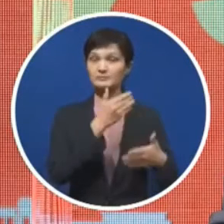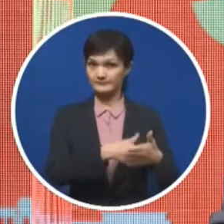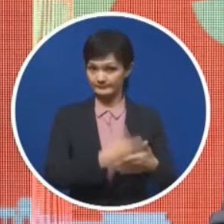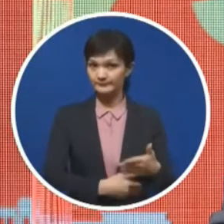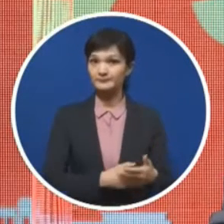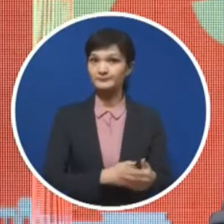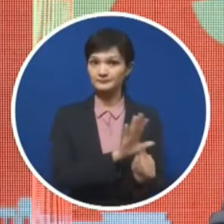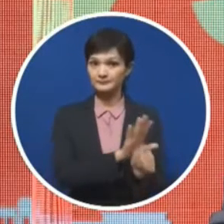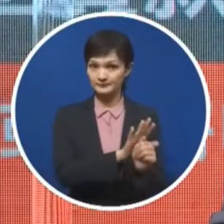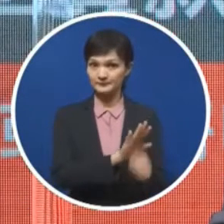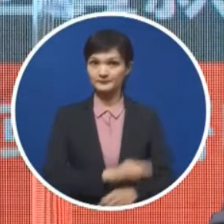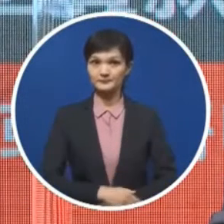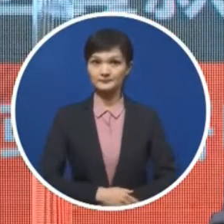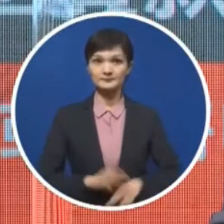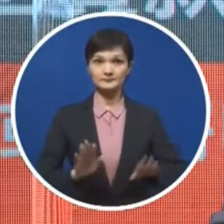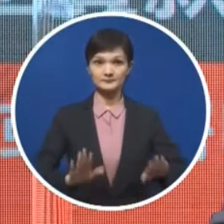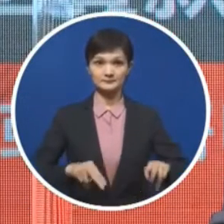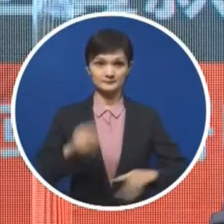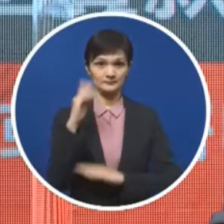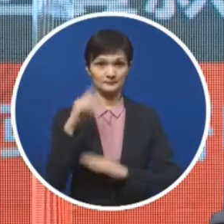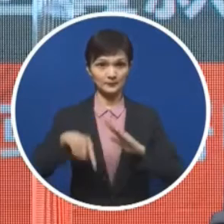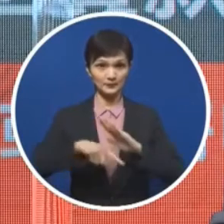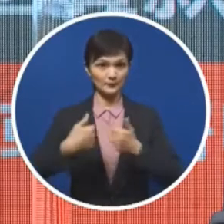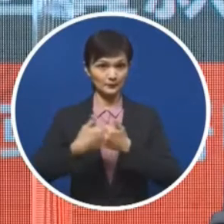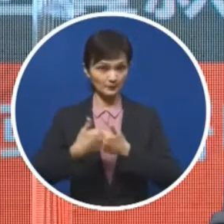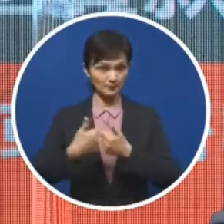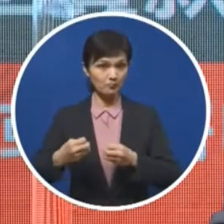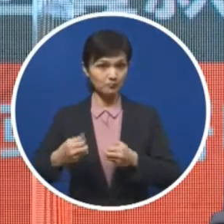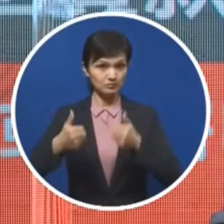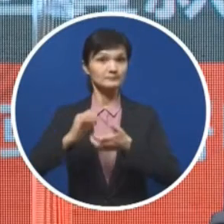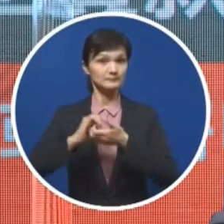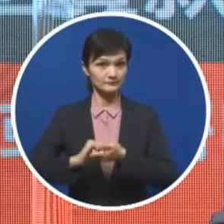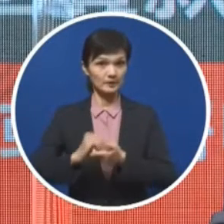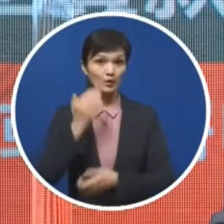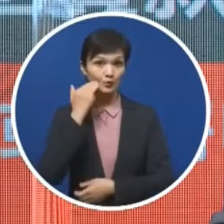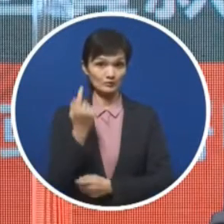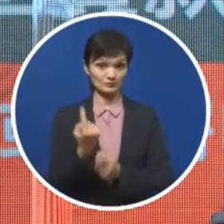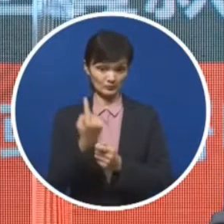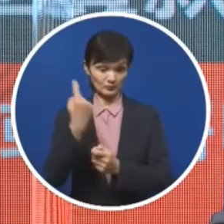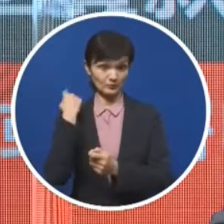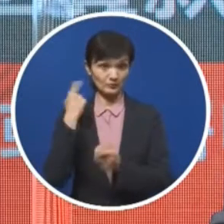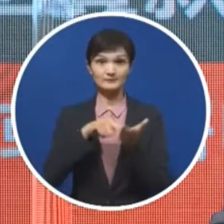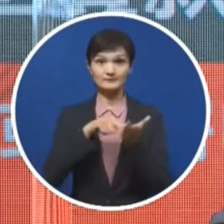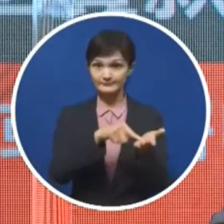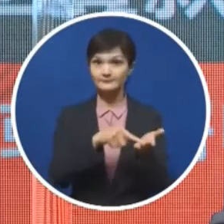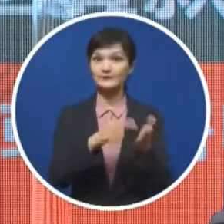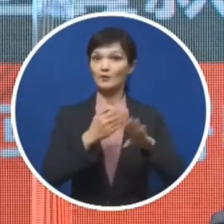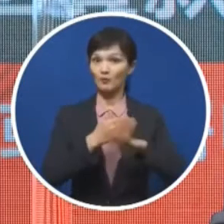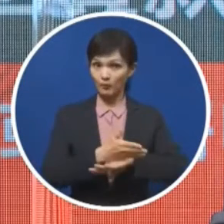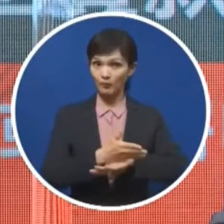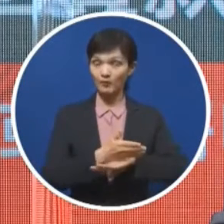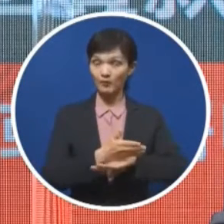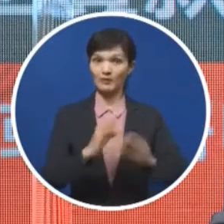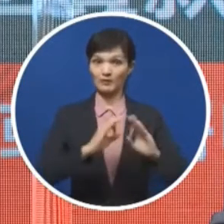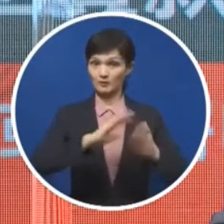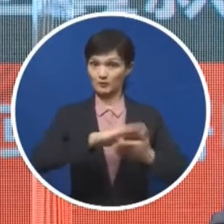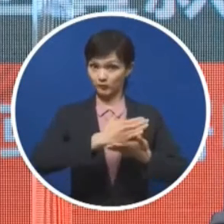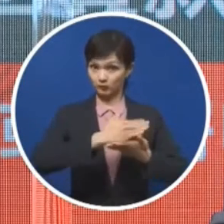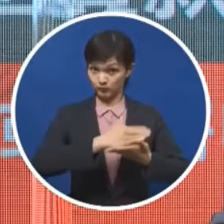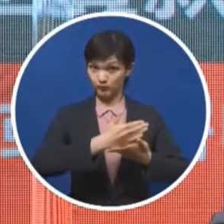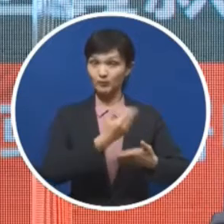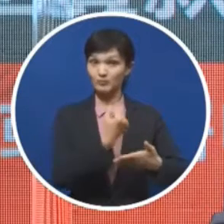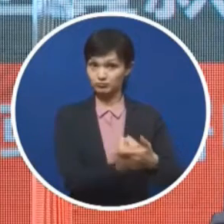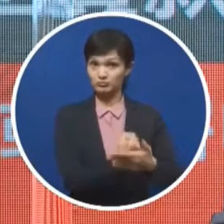在今天的行政院会决定，只要是去年申请过有存折资